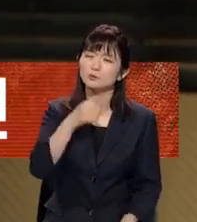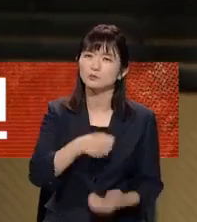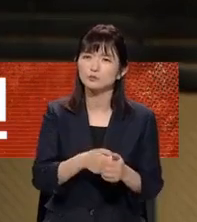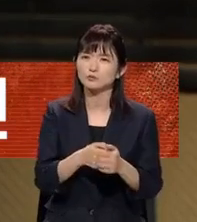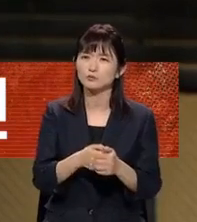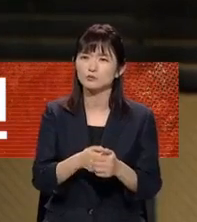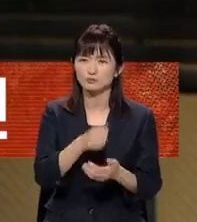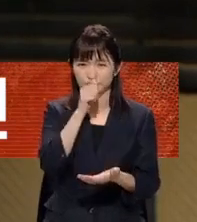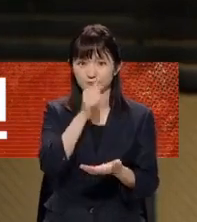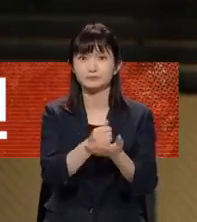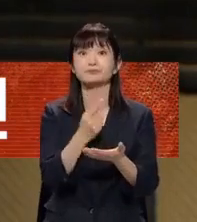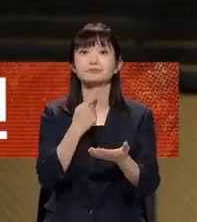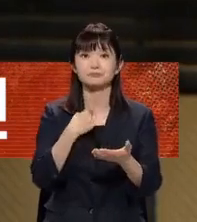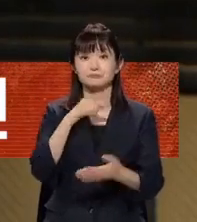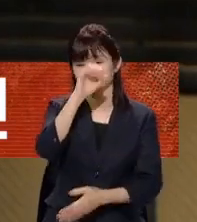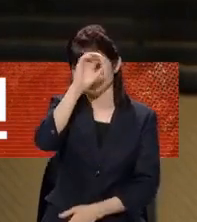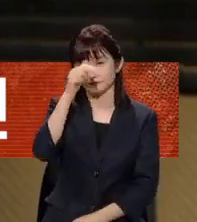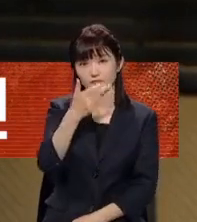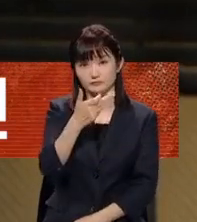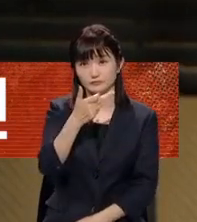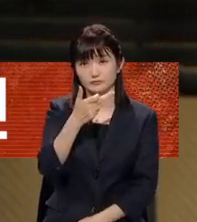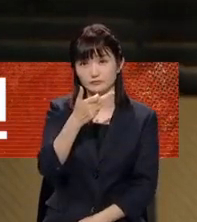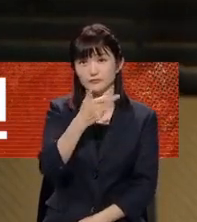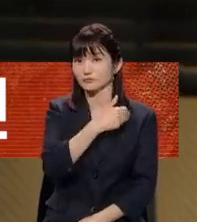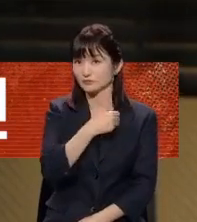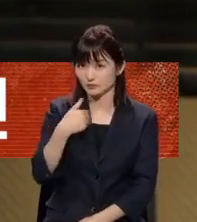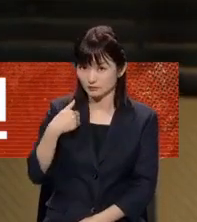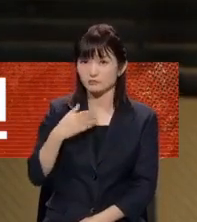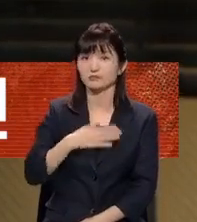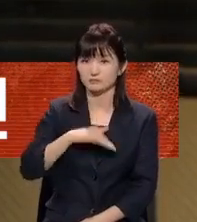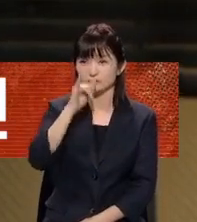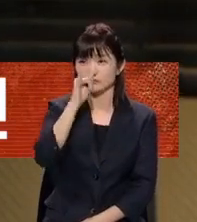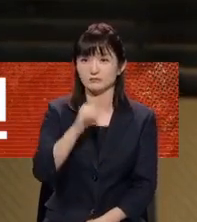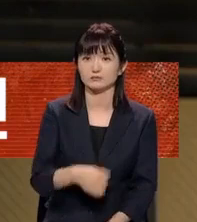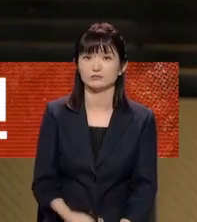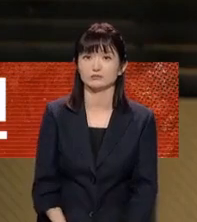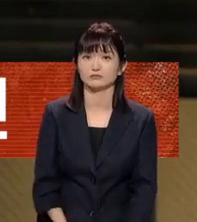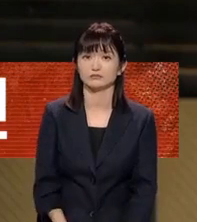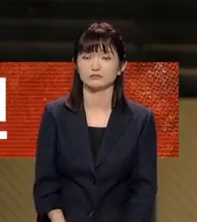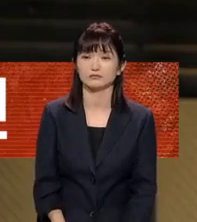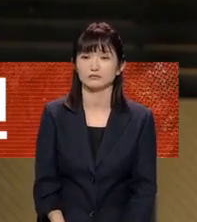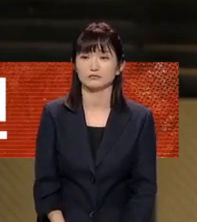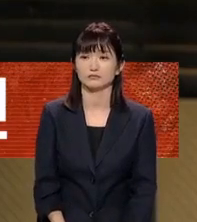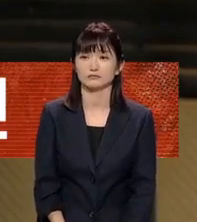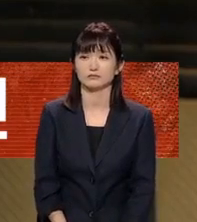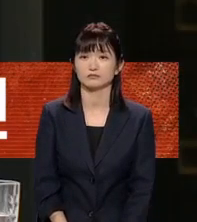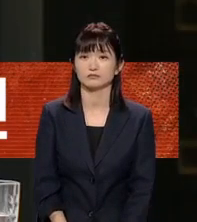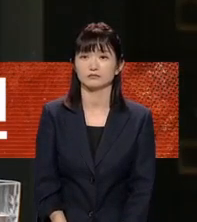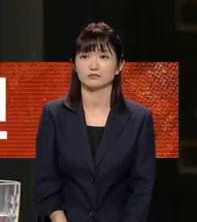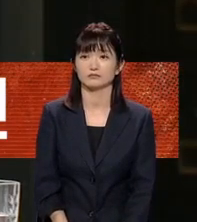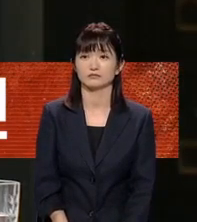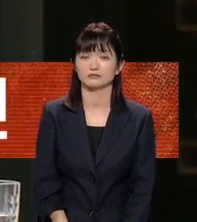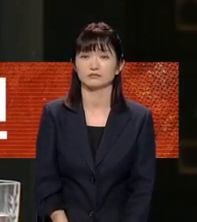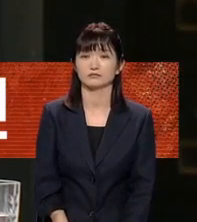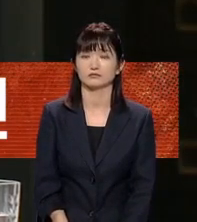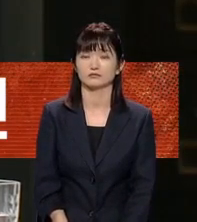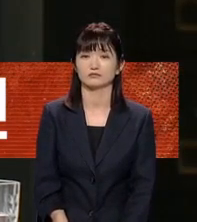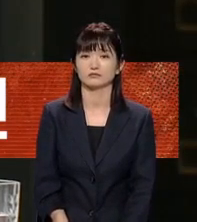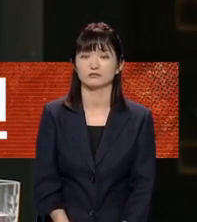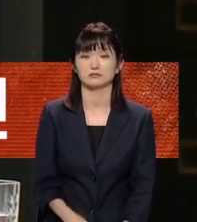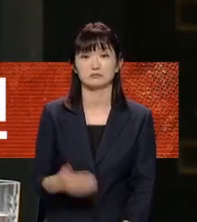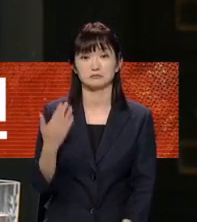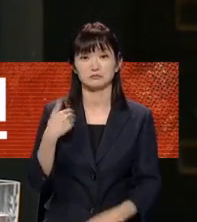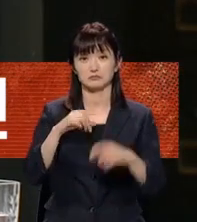이런 법률 전과가 있다면 충분히 그걸 예상할 수 있는 상황이 아닌가 그렇게 보입니다 방금 사진 중에